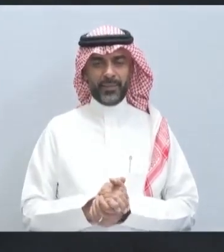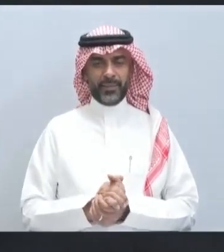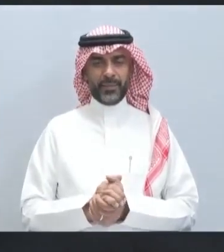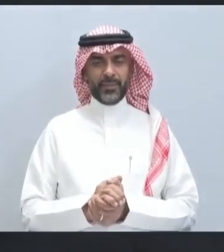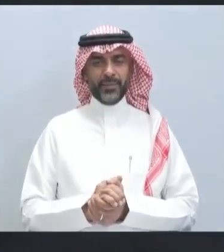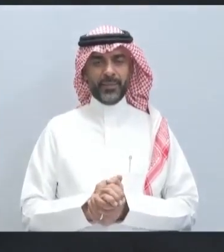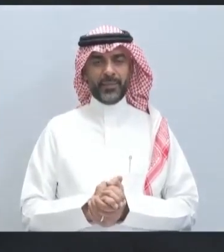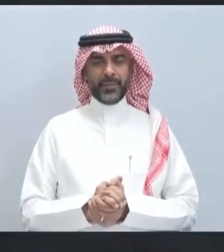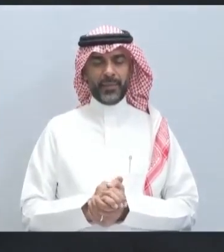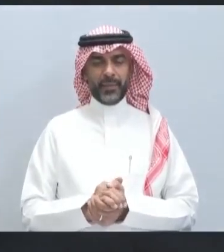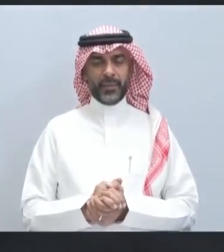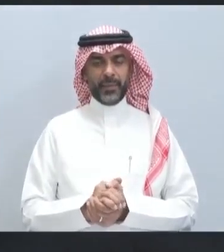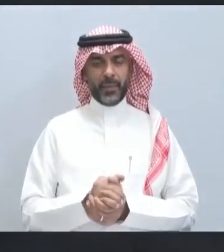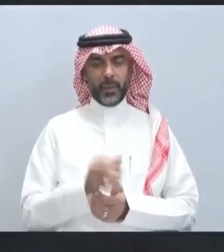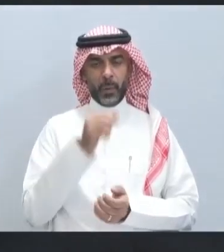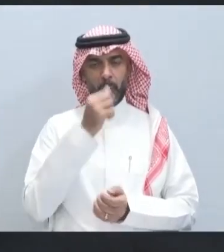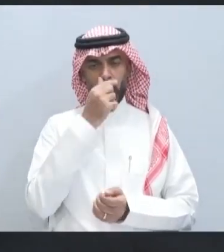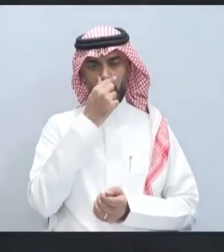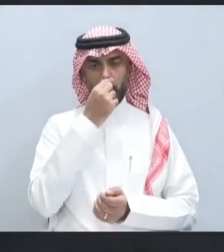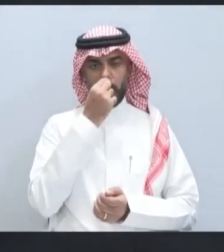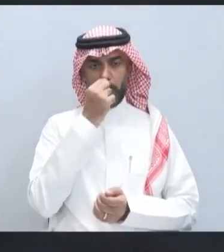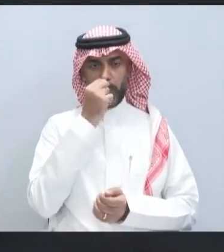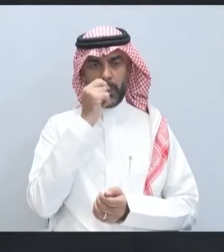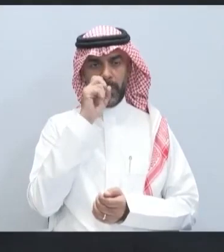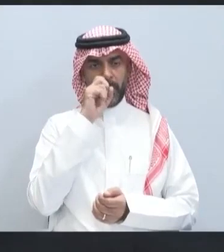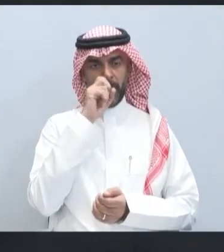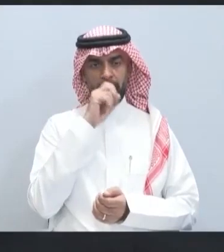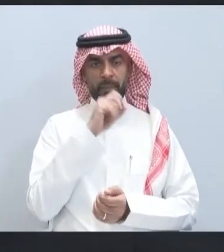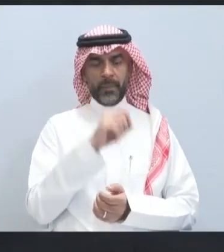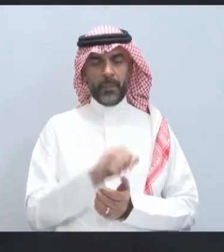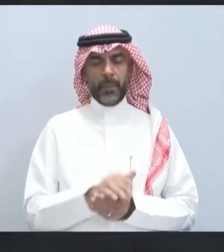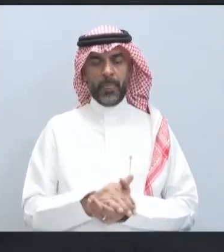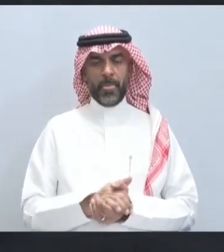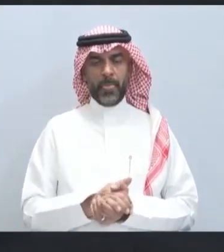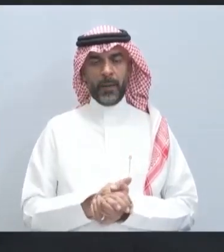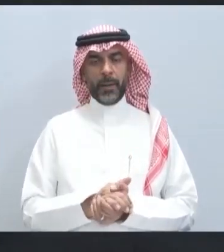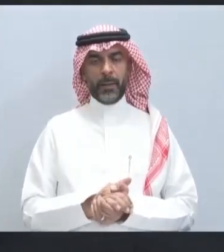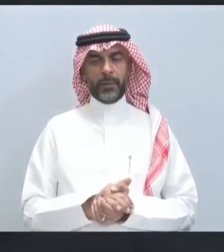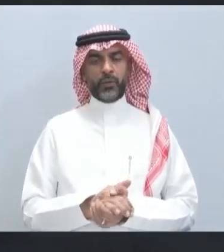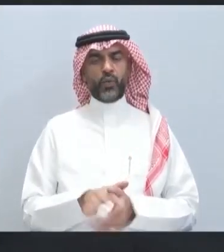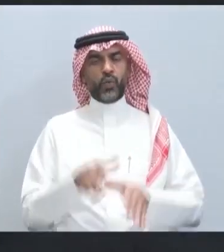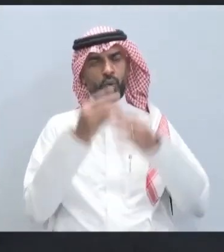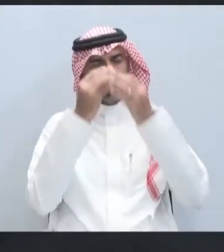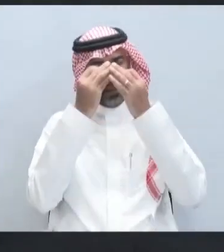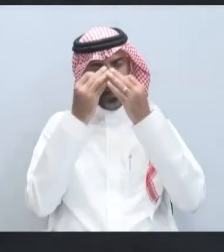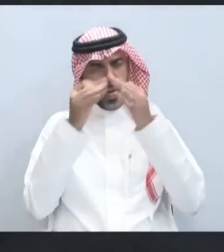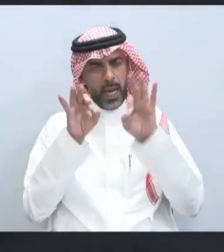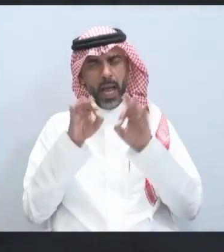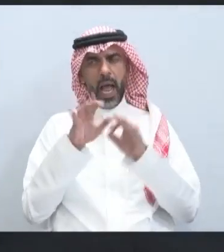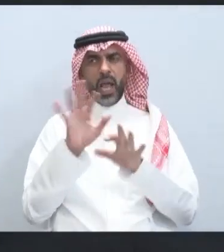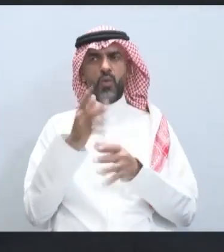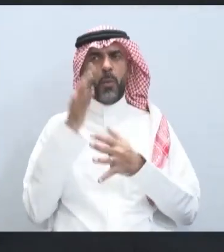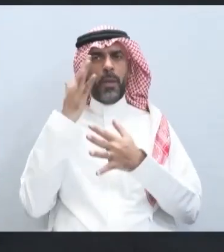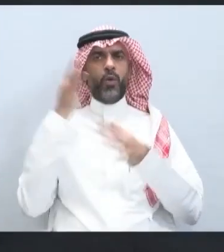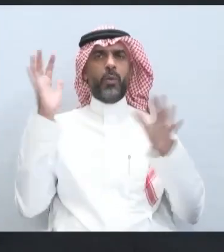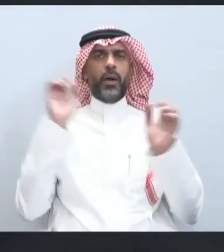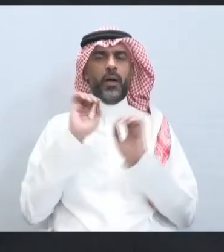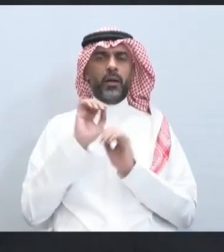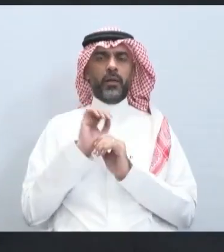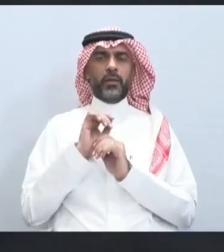يعني يشمل هذا المفهوم على اي جميع مصادر المعلومات سواء كانت